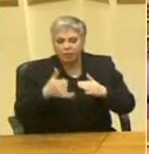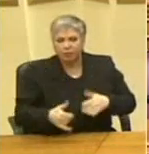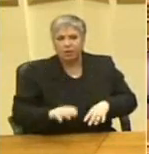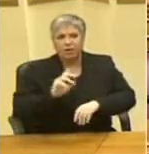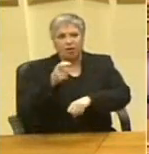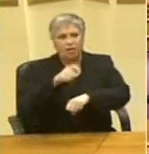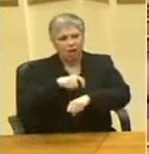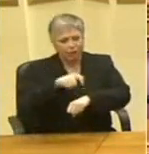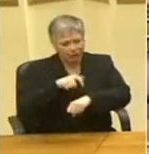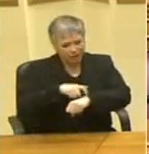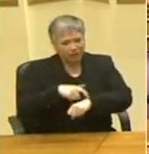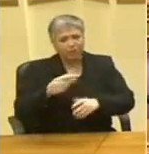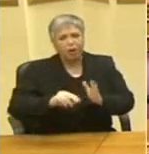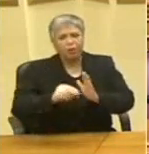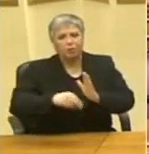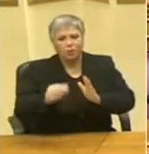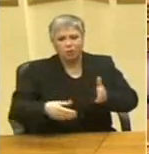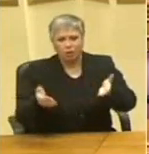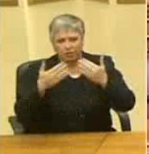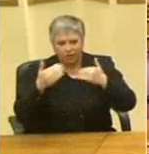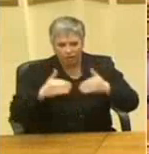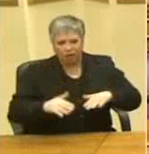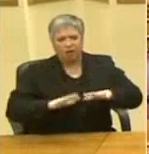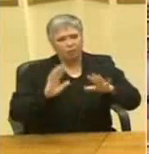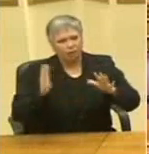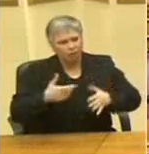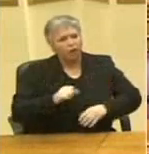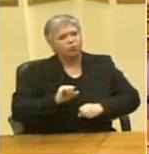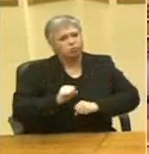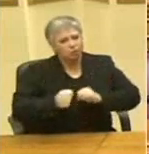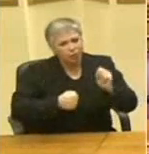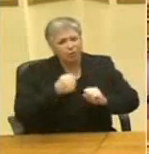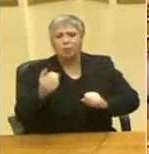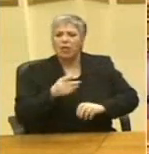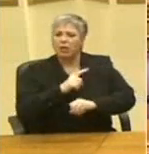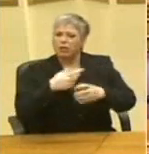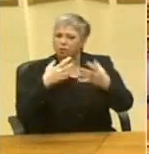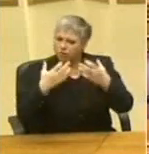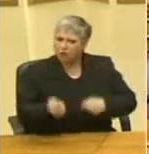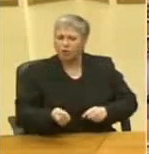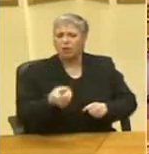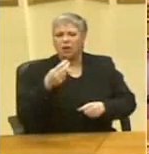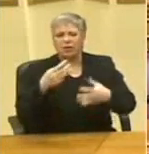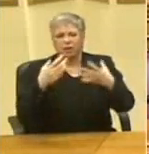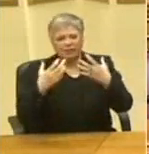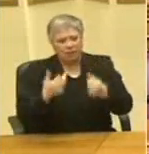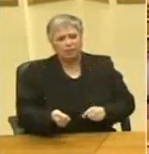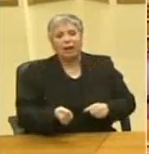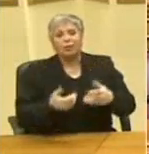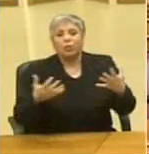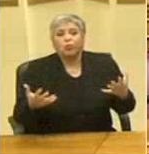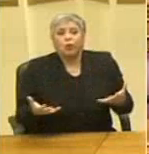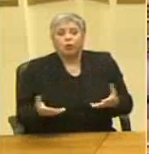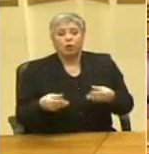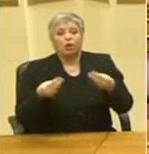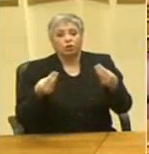από τα μνημόνια, με βαθμούς ελευθερίας, με κάποιες δυνατότητες στα χέρια μας, με αποθέματα που μας θωρακίζουν τουλάχιστον σε ένα βαθμό, πώς όλα